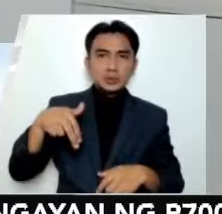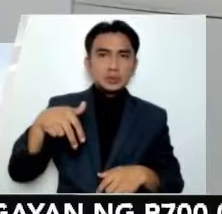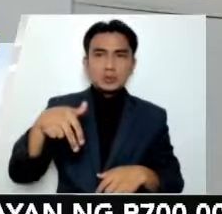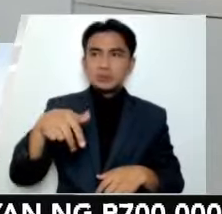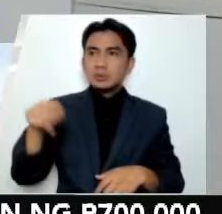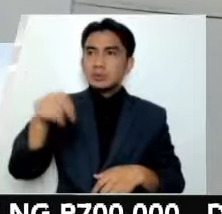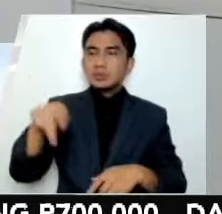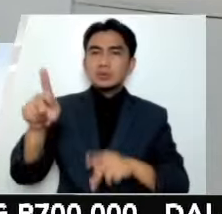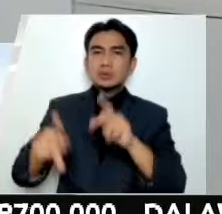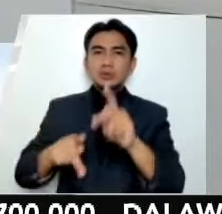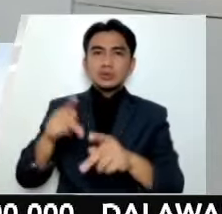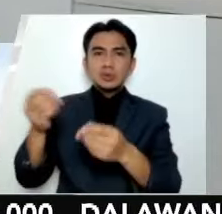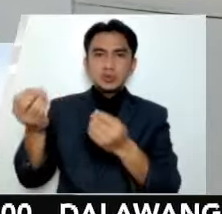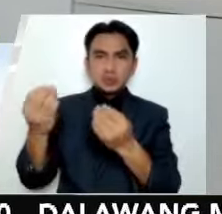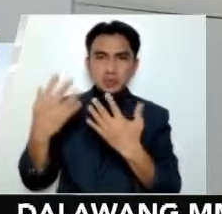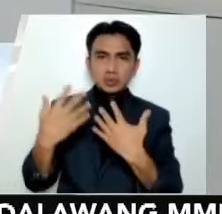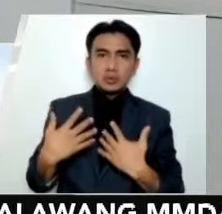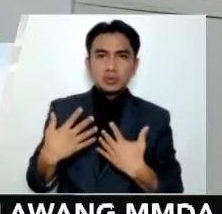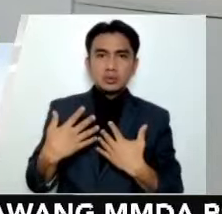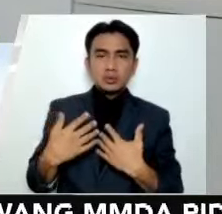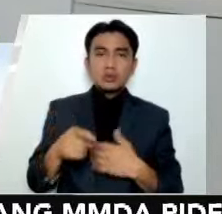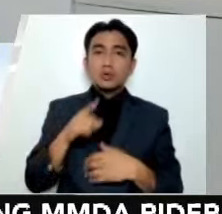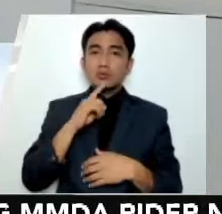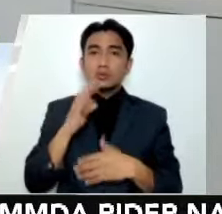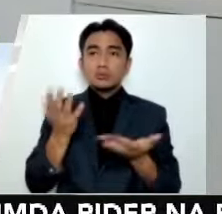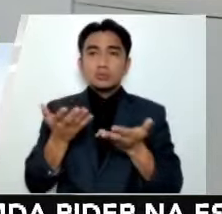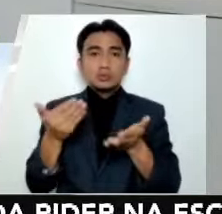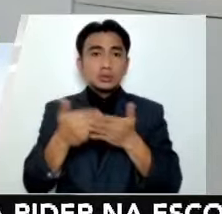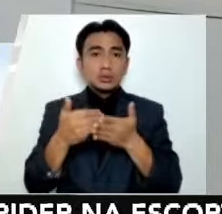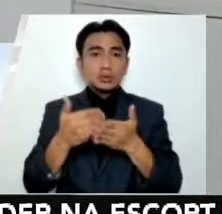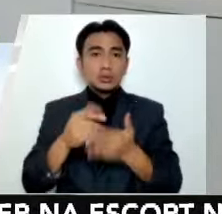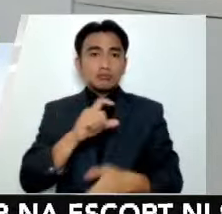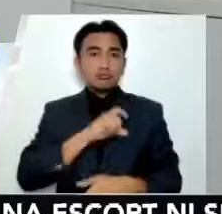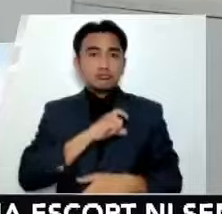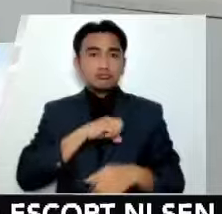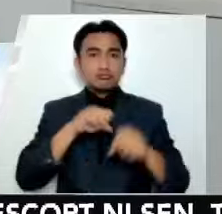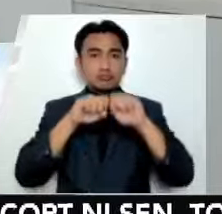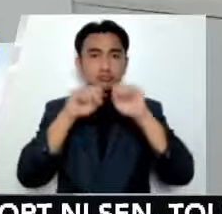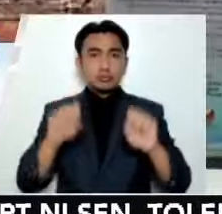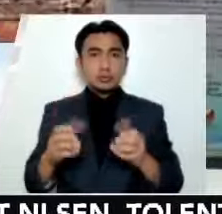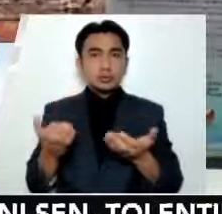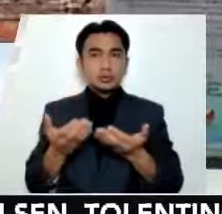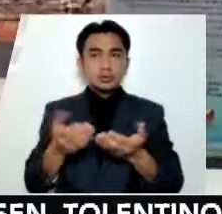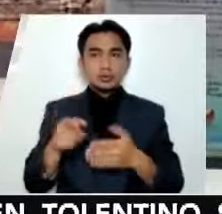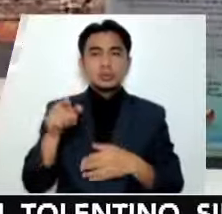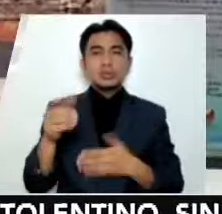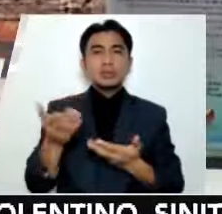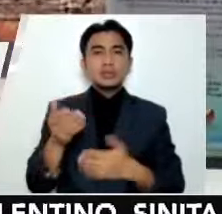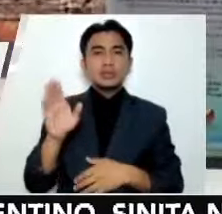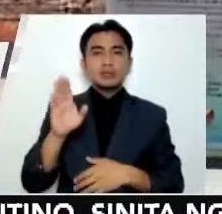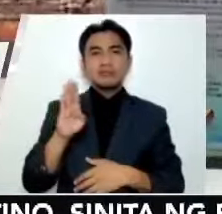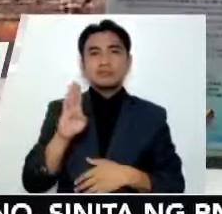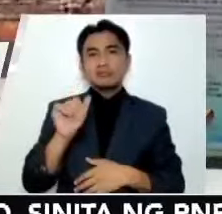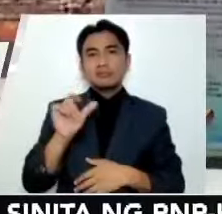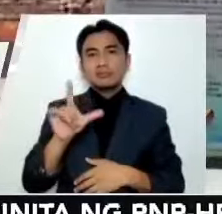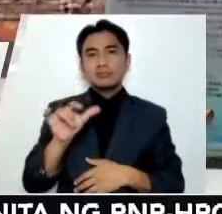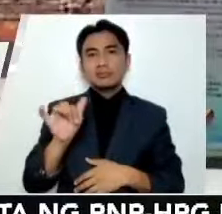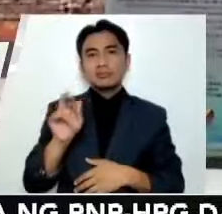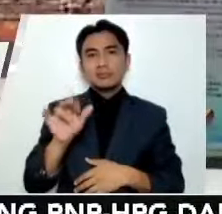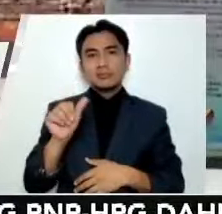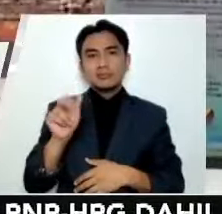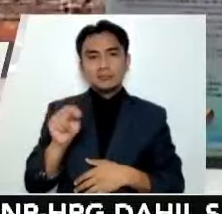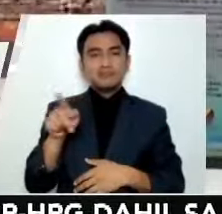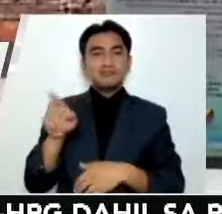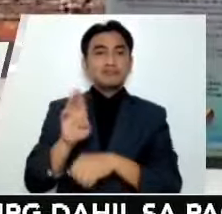sa akin na ang pinakamalapit na police station is yung sa may Baclaran. Pwede rin nating kasuhan